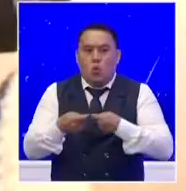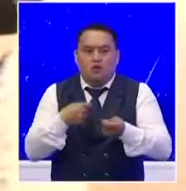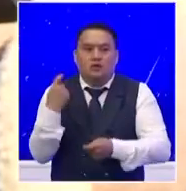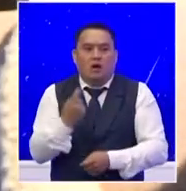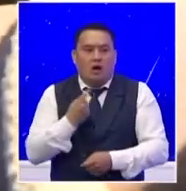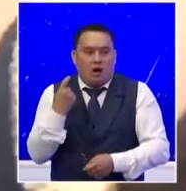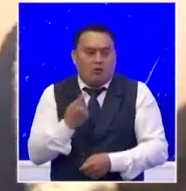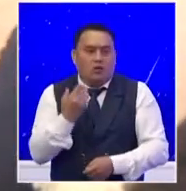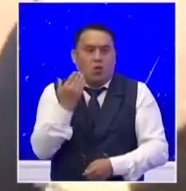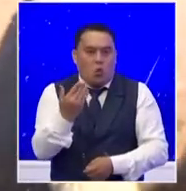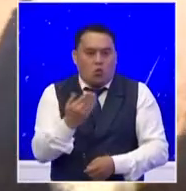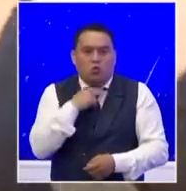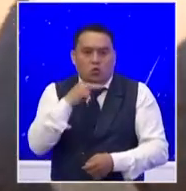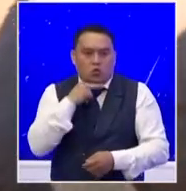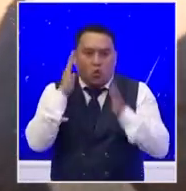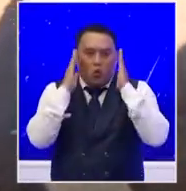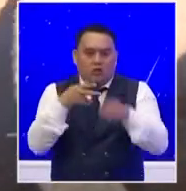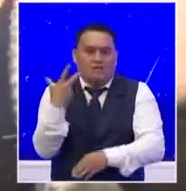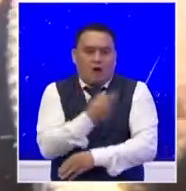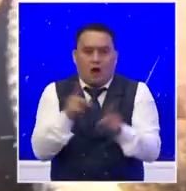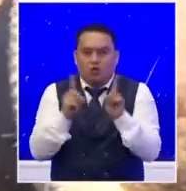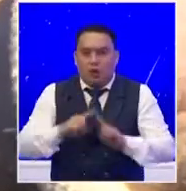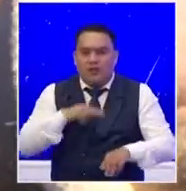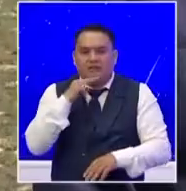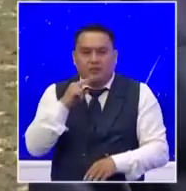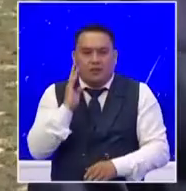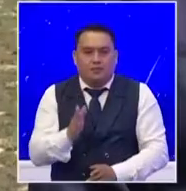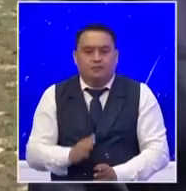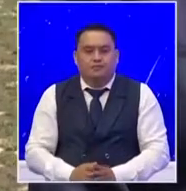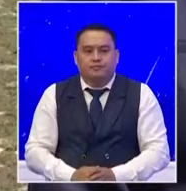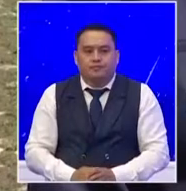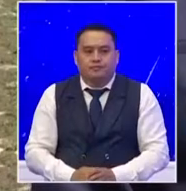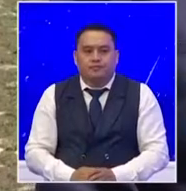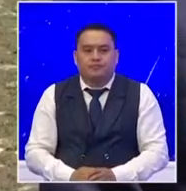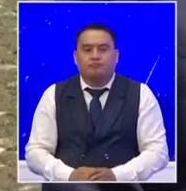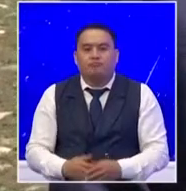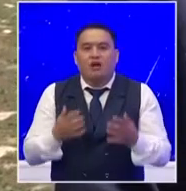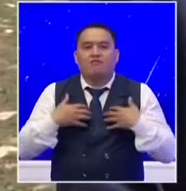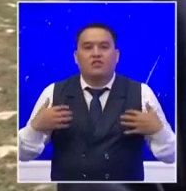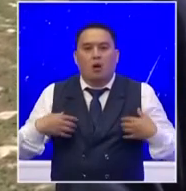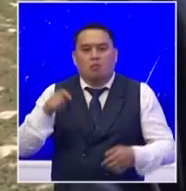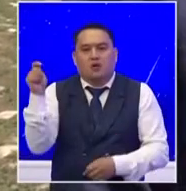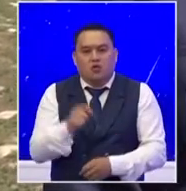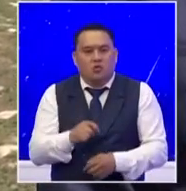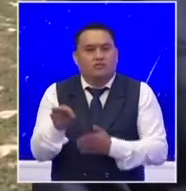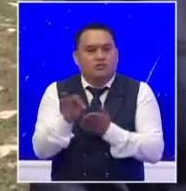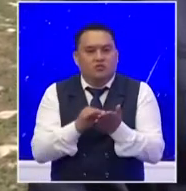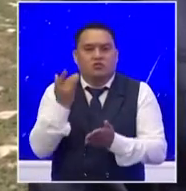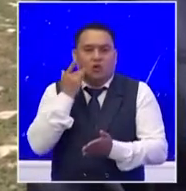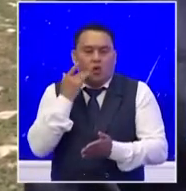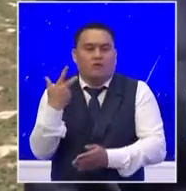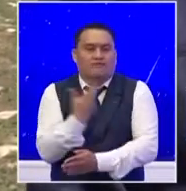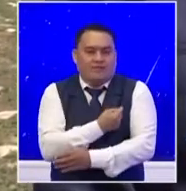хозяйства Василий Барбашов уделяет вакцинации особое внимание. Ветеринары приезжают вовремя, вакцинацию проводится